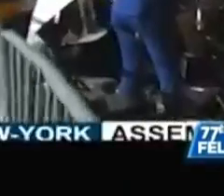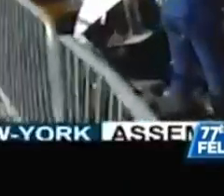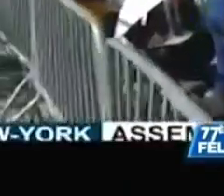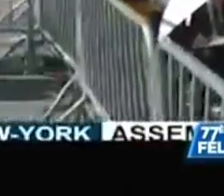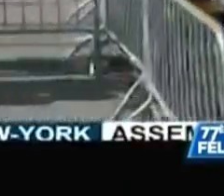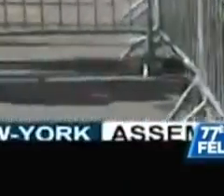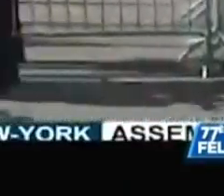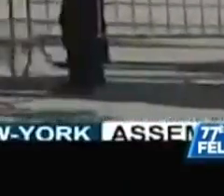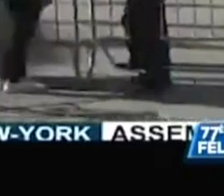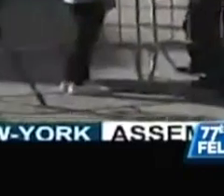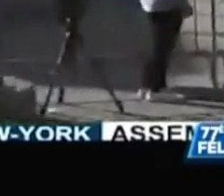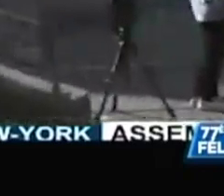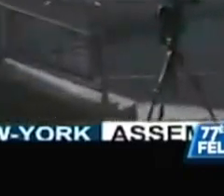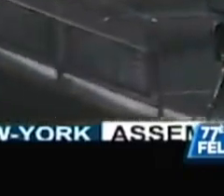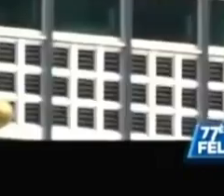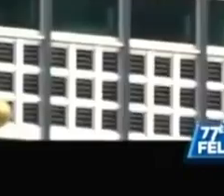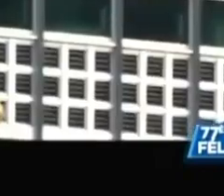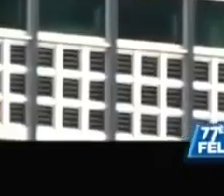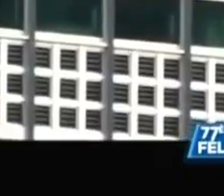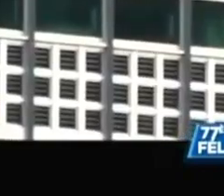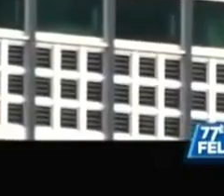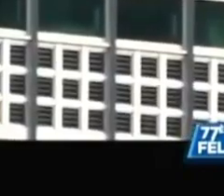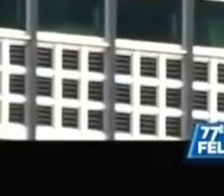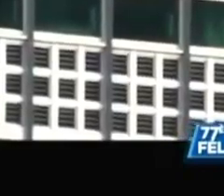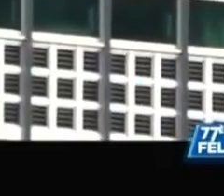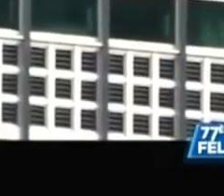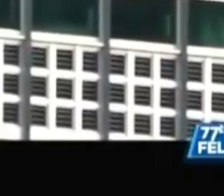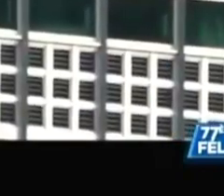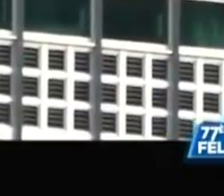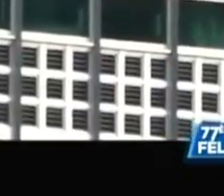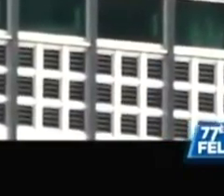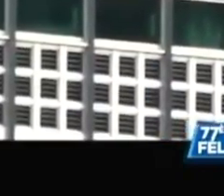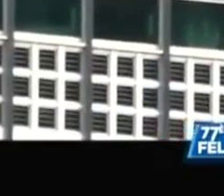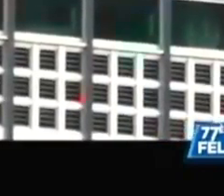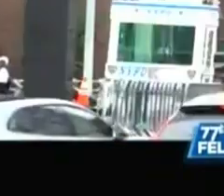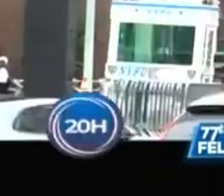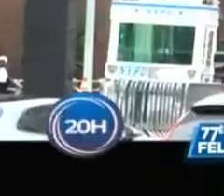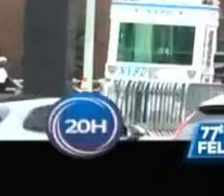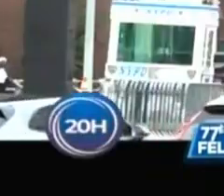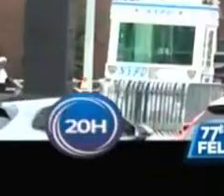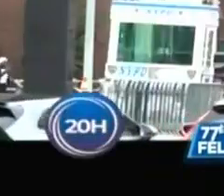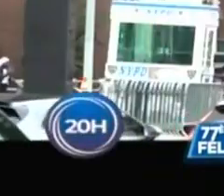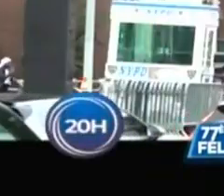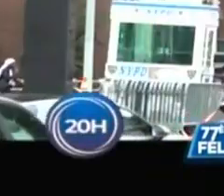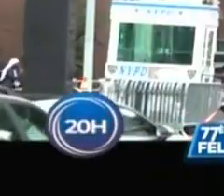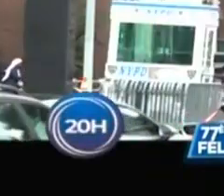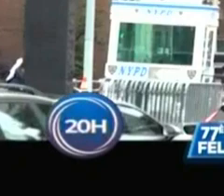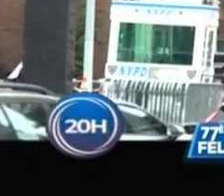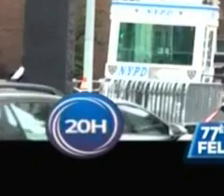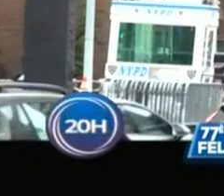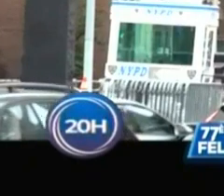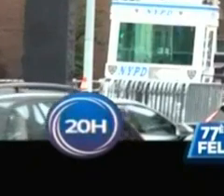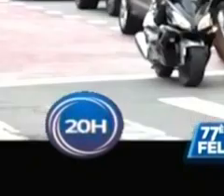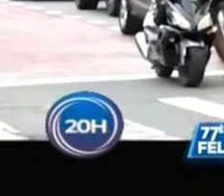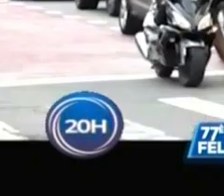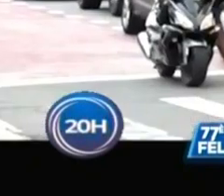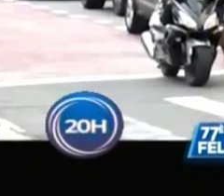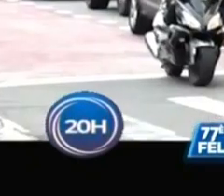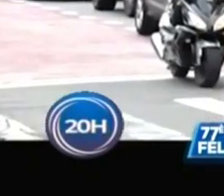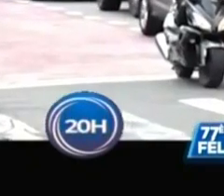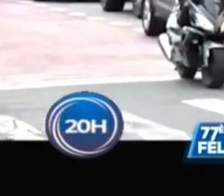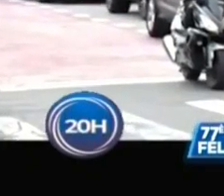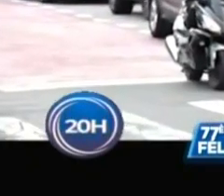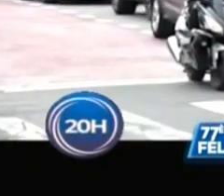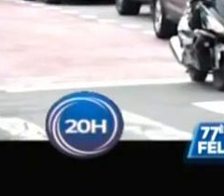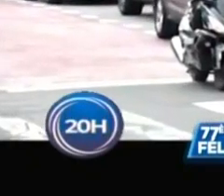New York sera le centre d'intérêt du monde le temps de la tenue de la 78e session de l'Assemblée générale des Nations